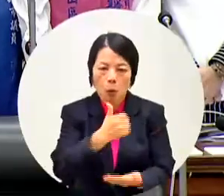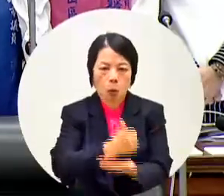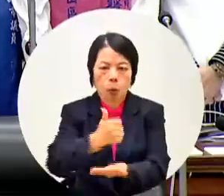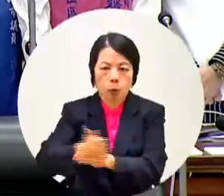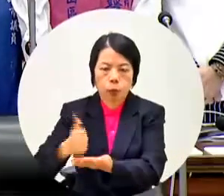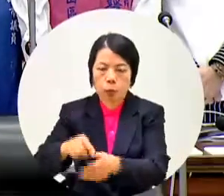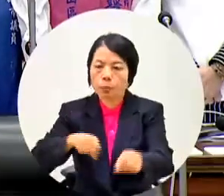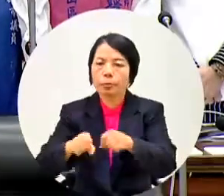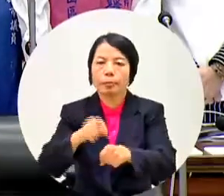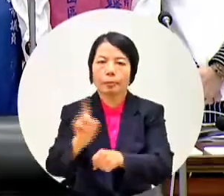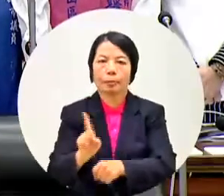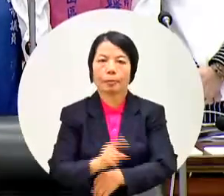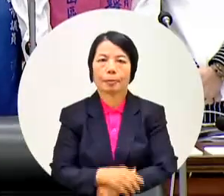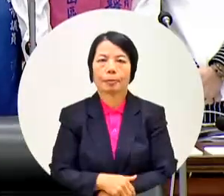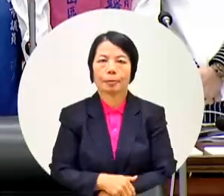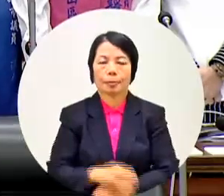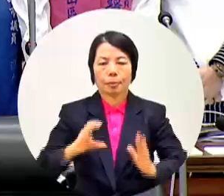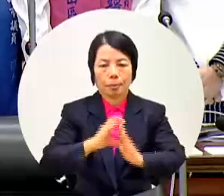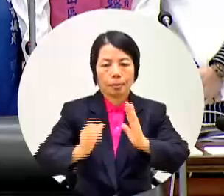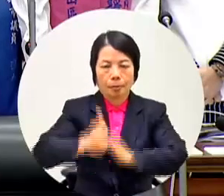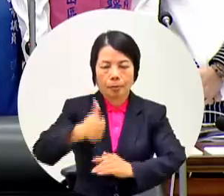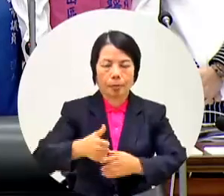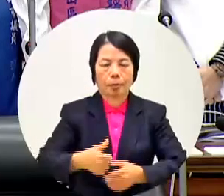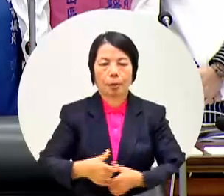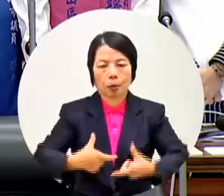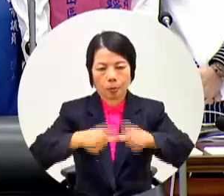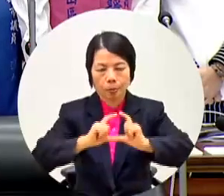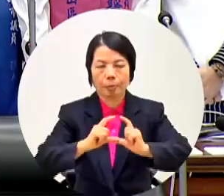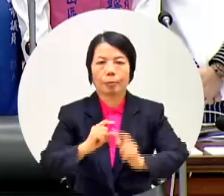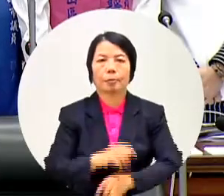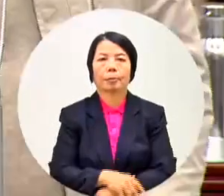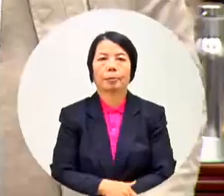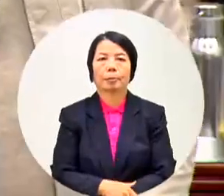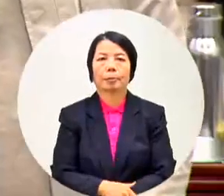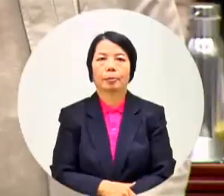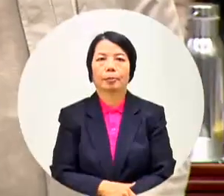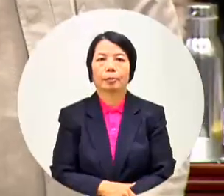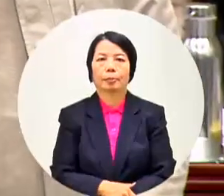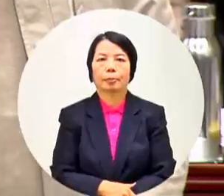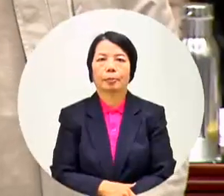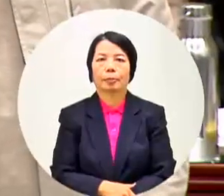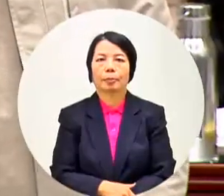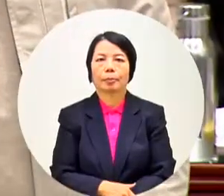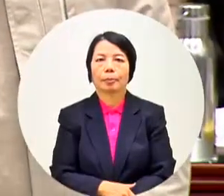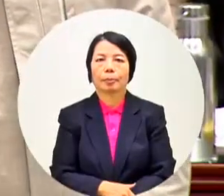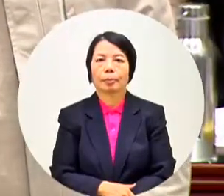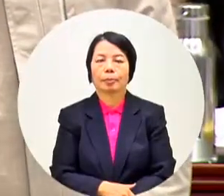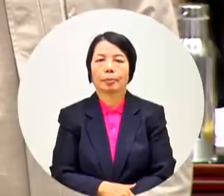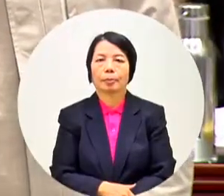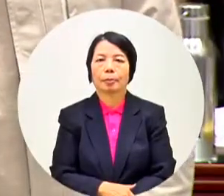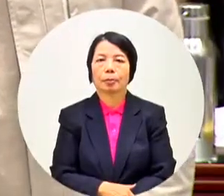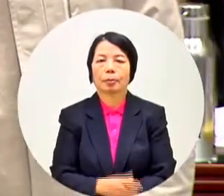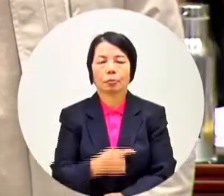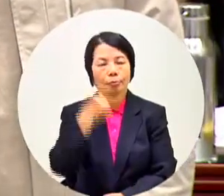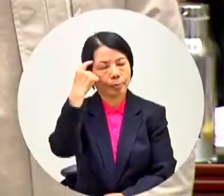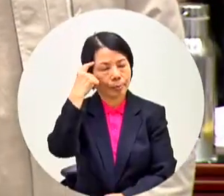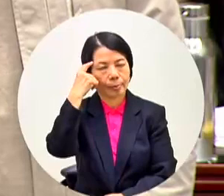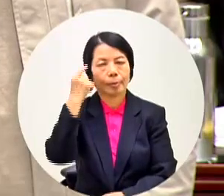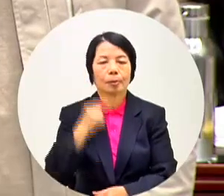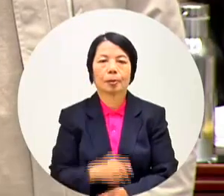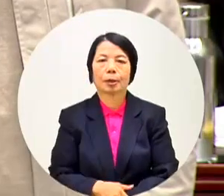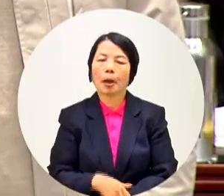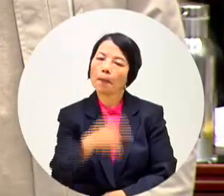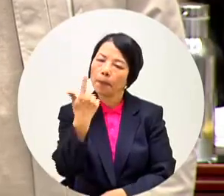下。 好，大会主席，我们许议长，还有我们黄议员，我想我们陆续的都已经在